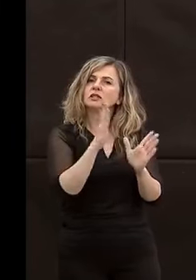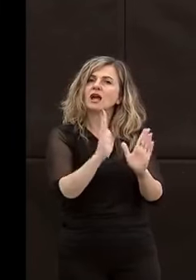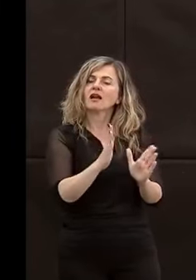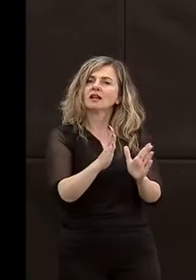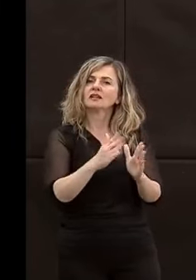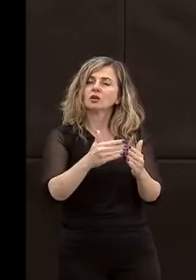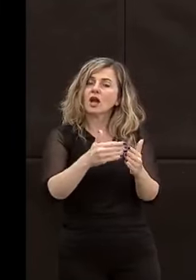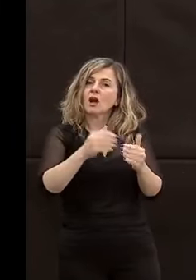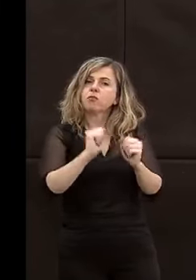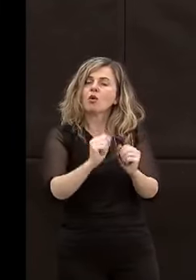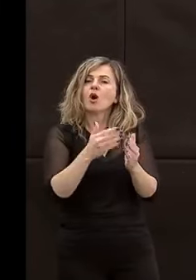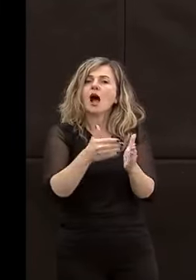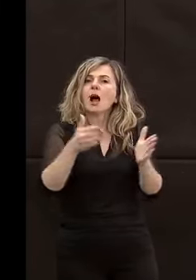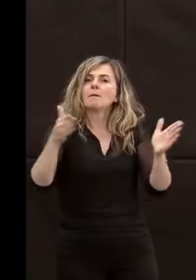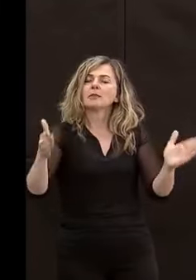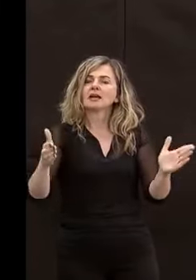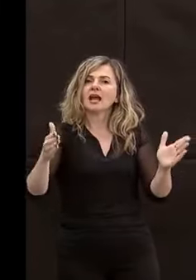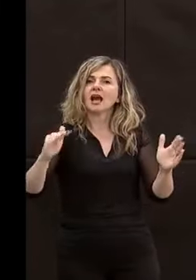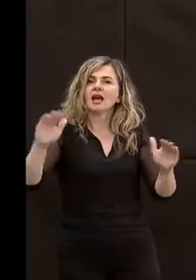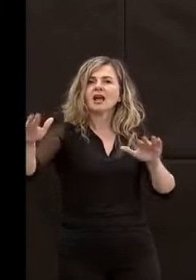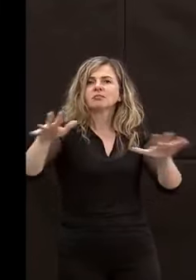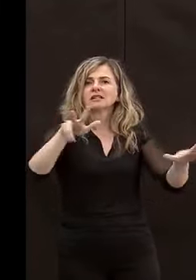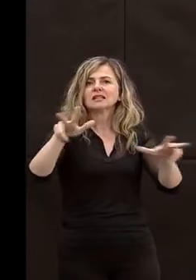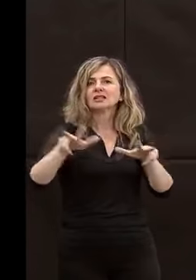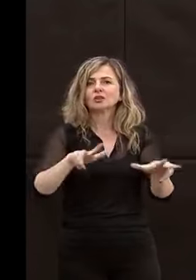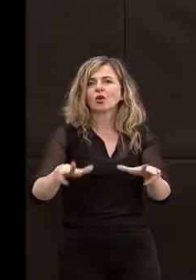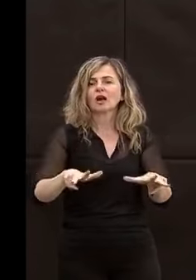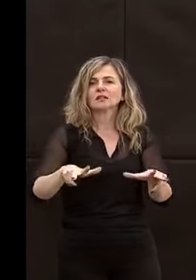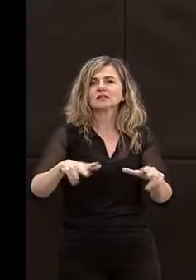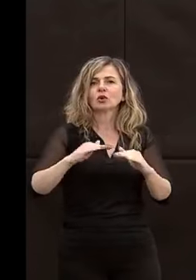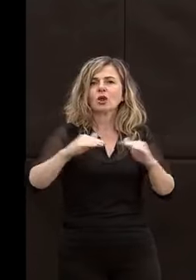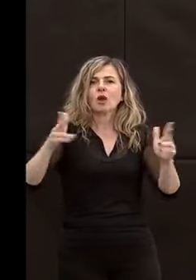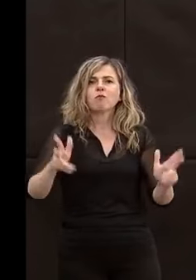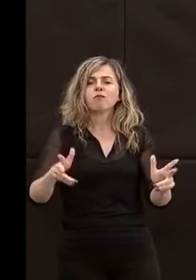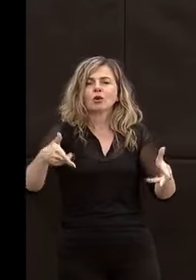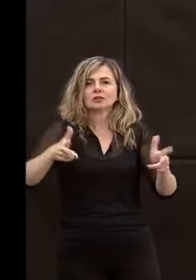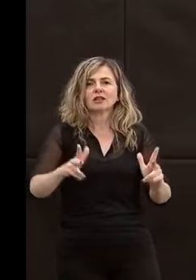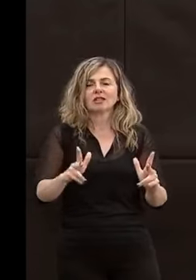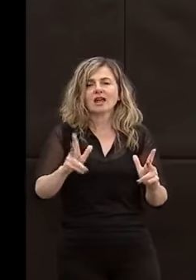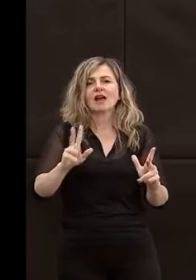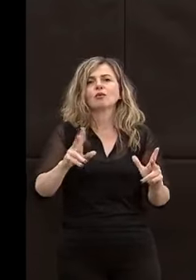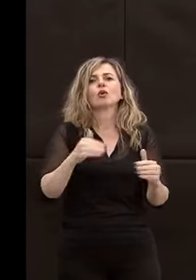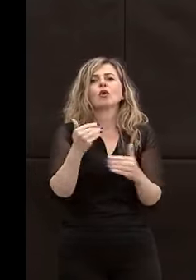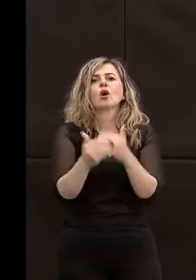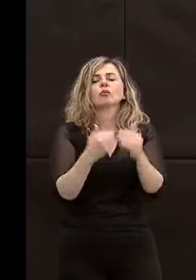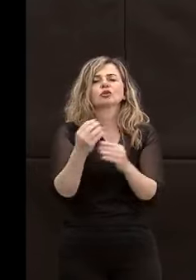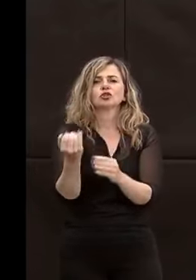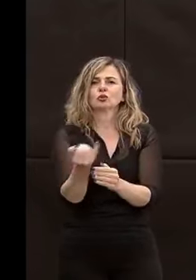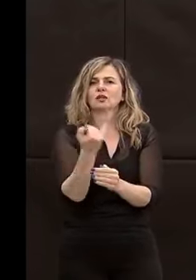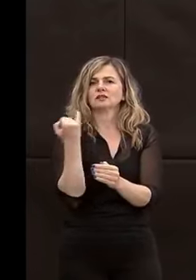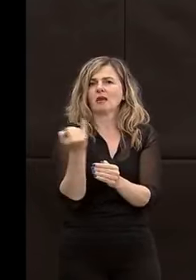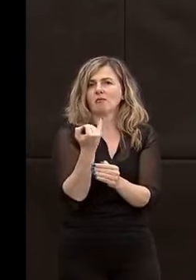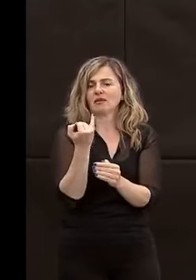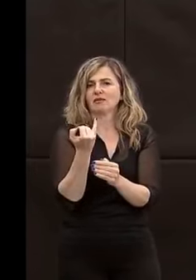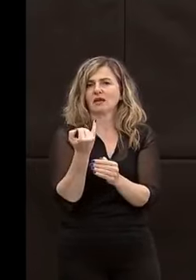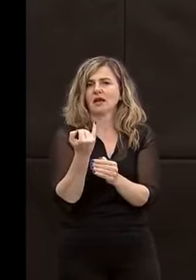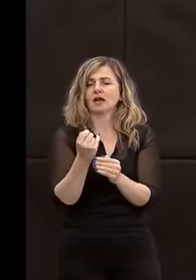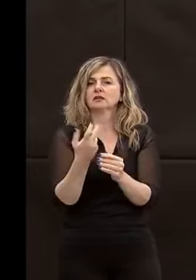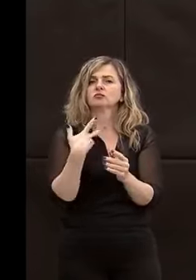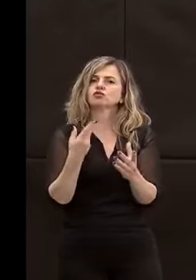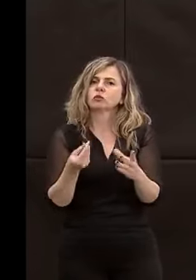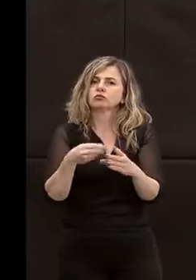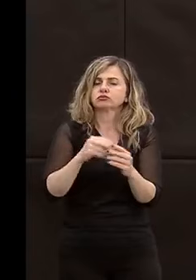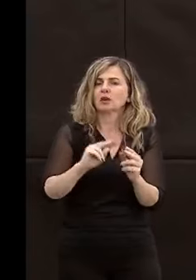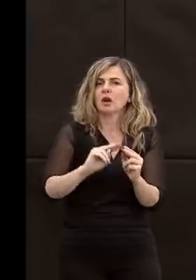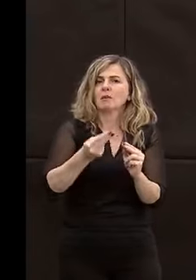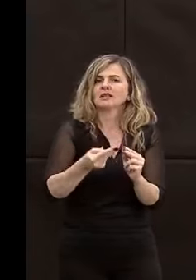dislocazione dei posti tavole autorizzati con procedure semplificate è inoltre inserito un altro passaggio che